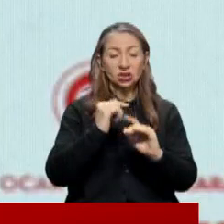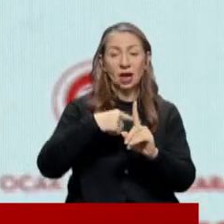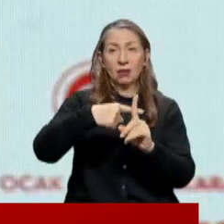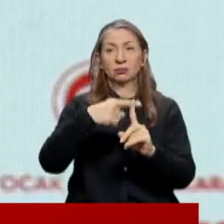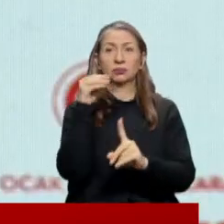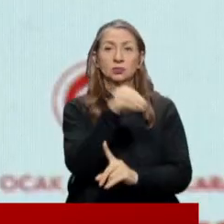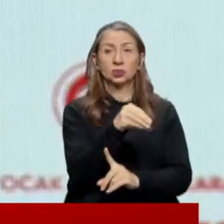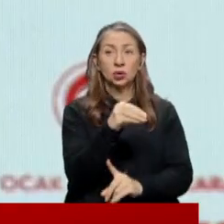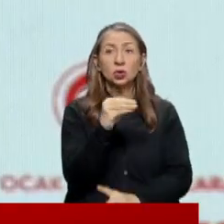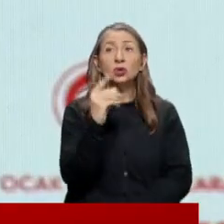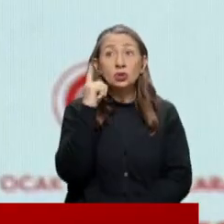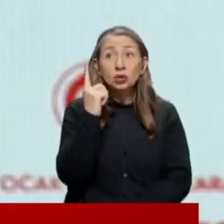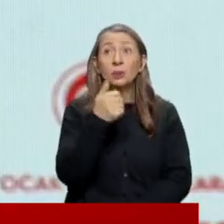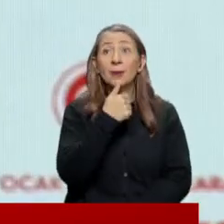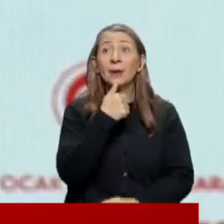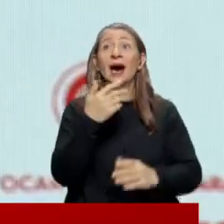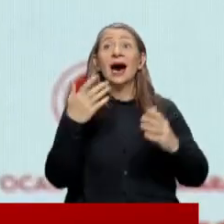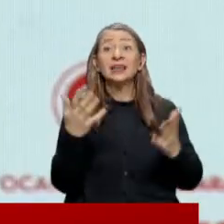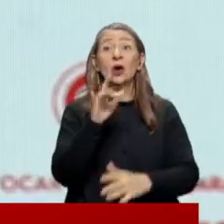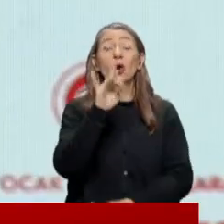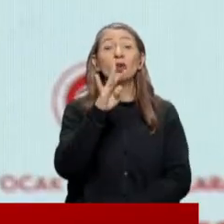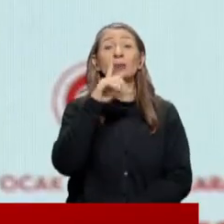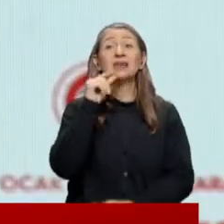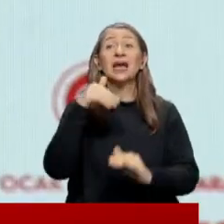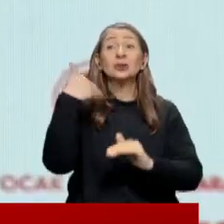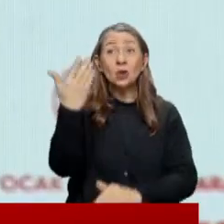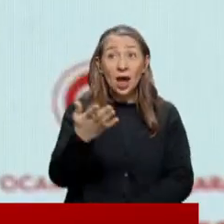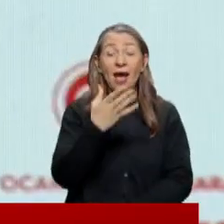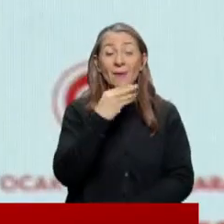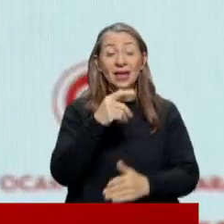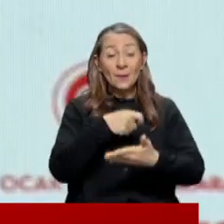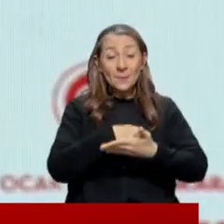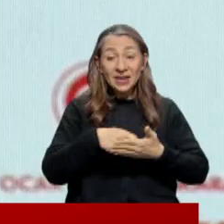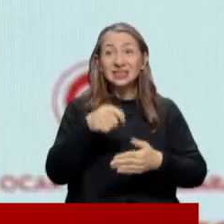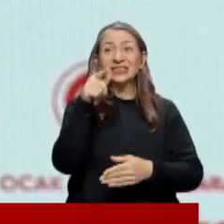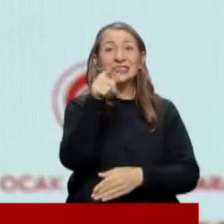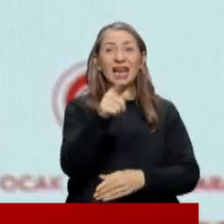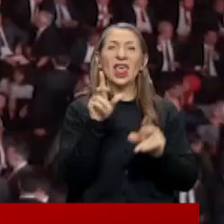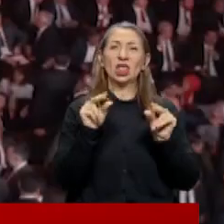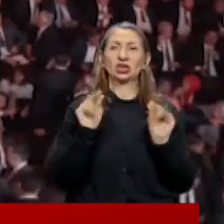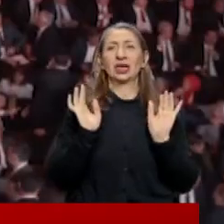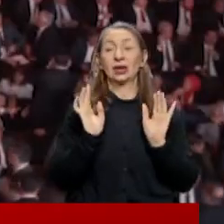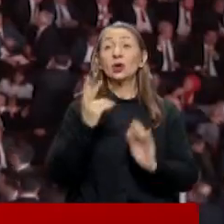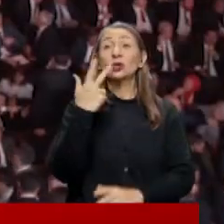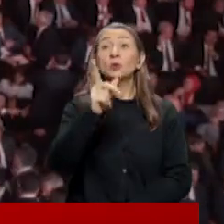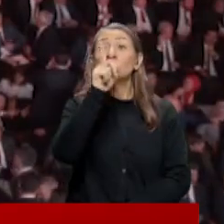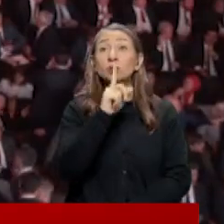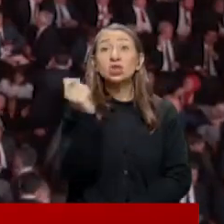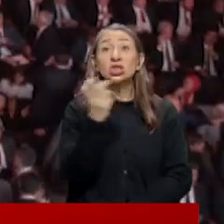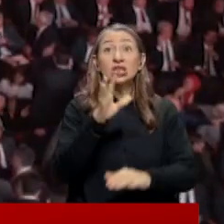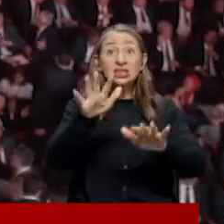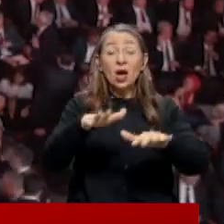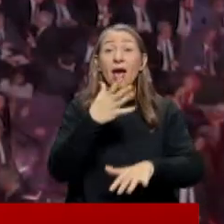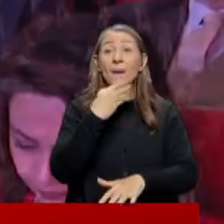katacağız. Duydun mu baba? Artık 14 Mayıs'tan sonra emekli aylığın sana yetecek. 3100 kişilik